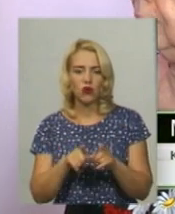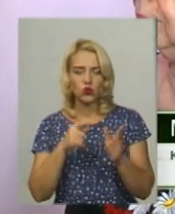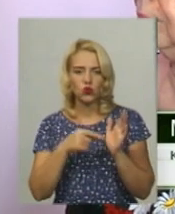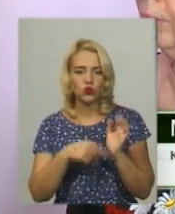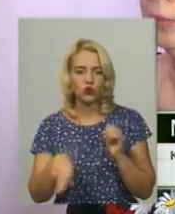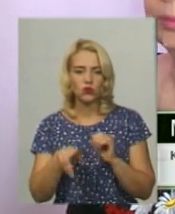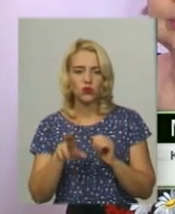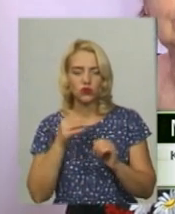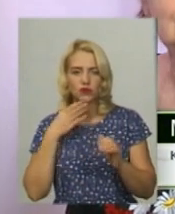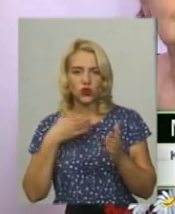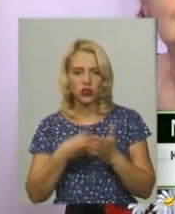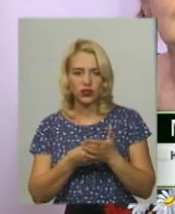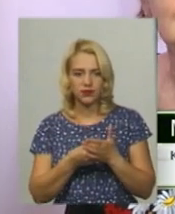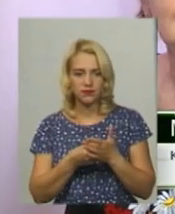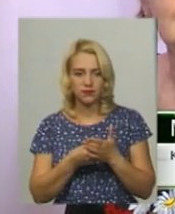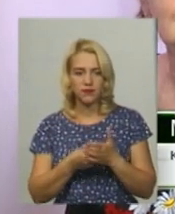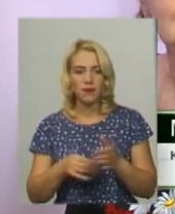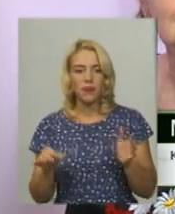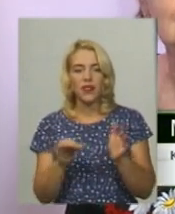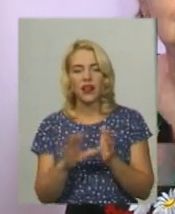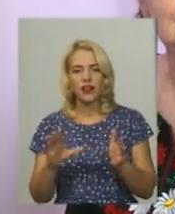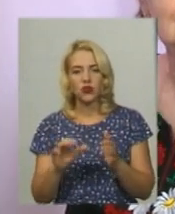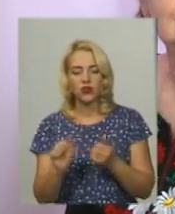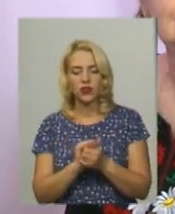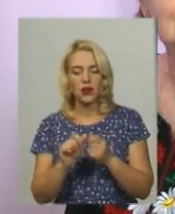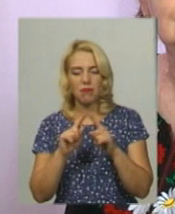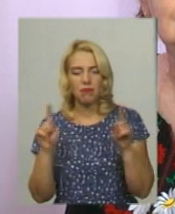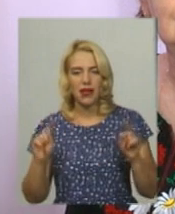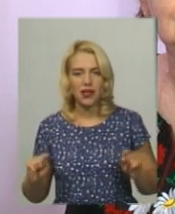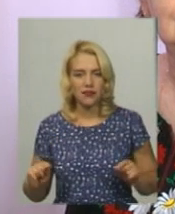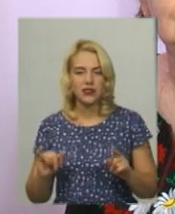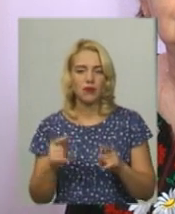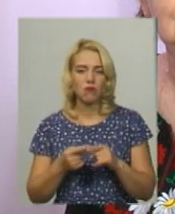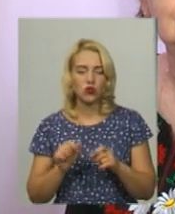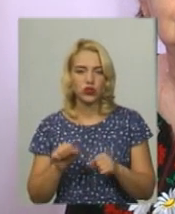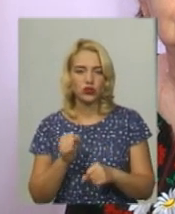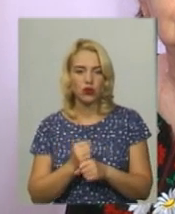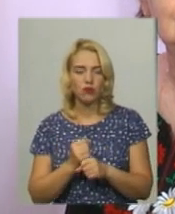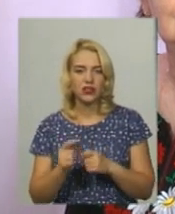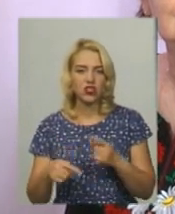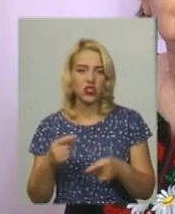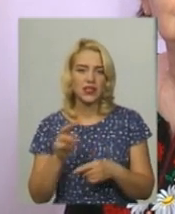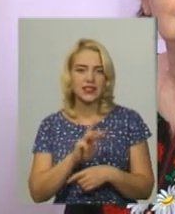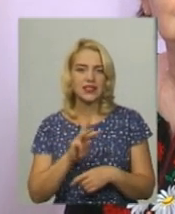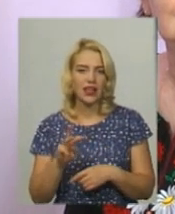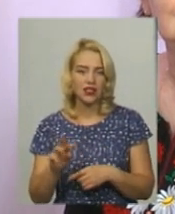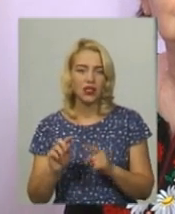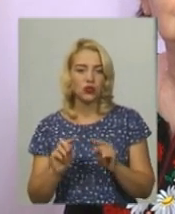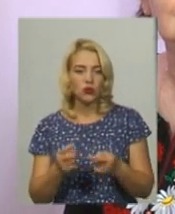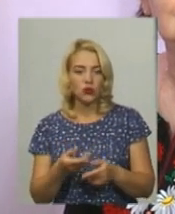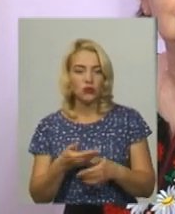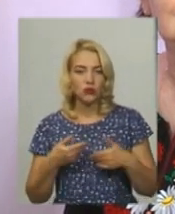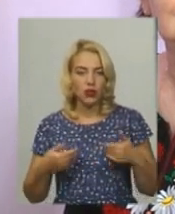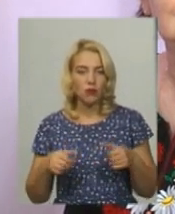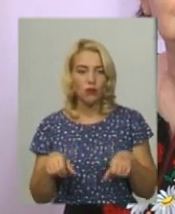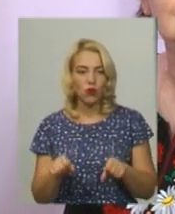до своїх електронних паперів, і це можна зробити саме через сайт. І тому ми